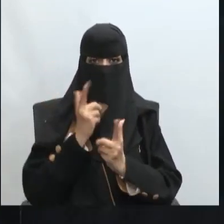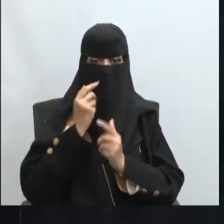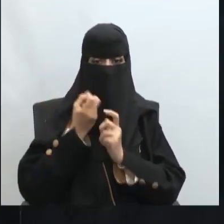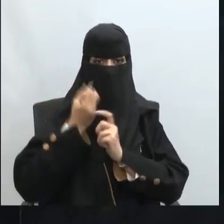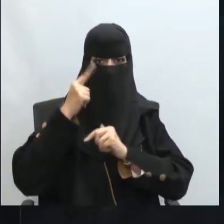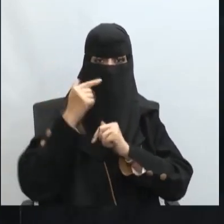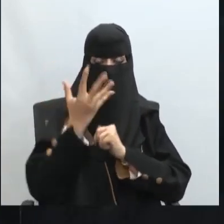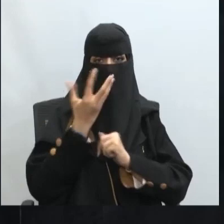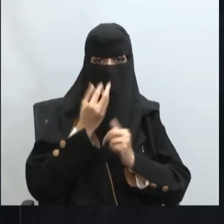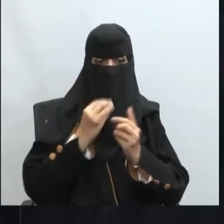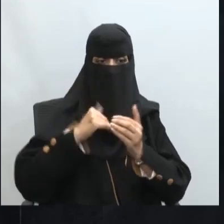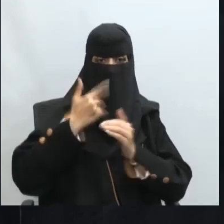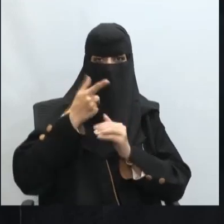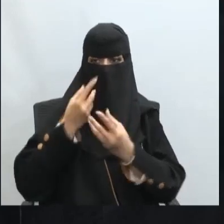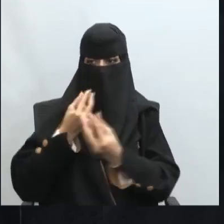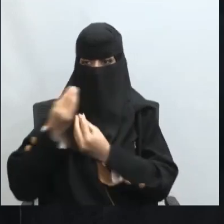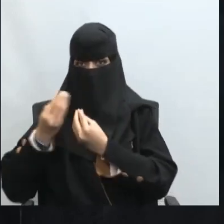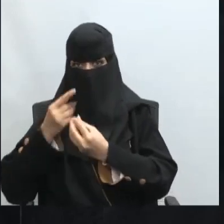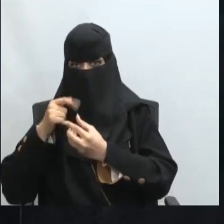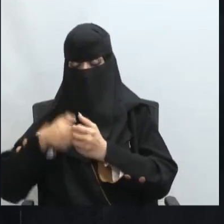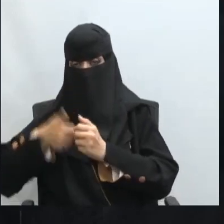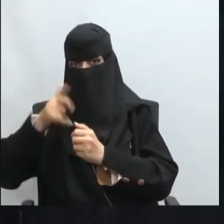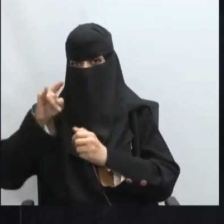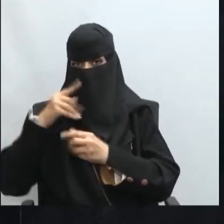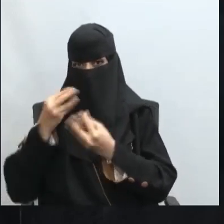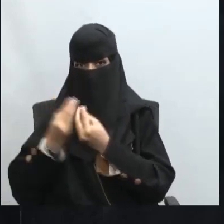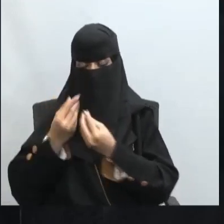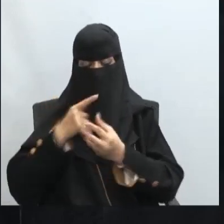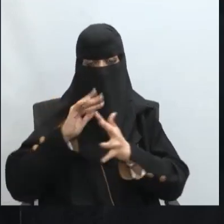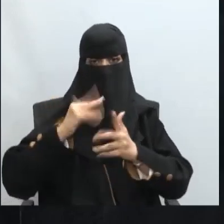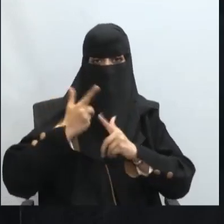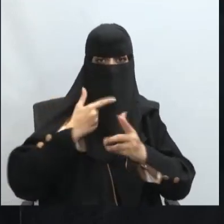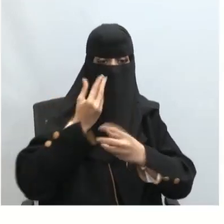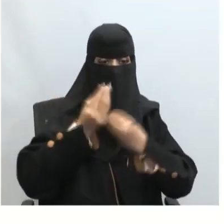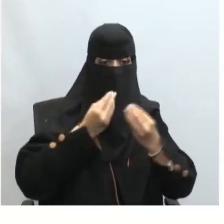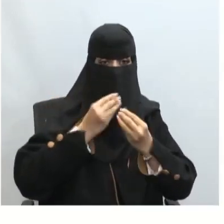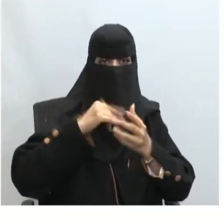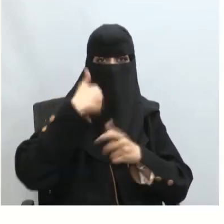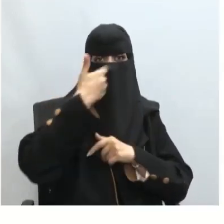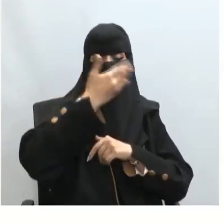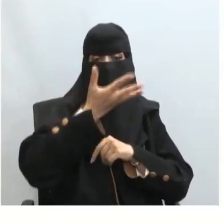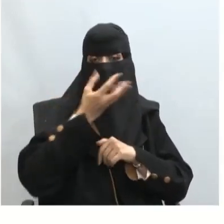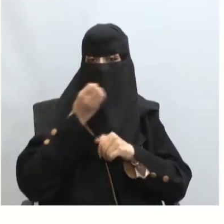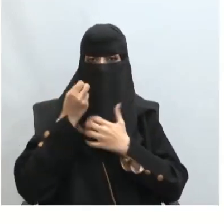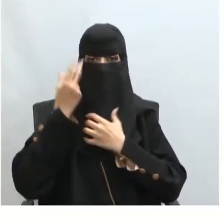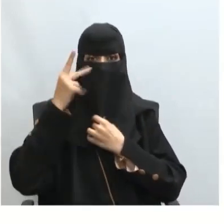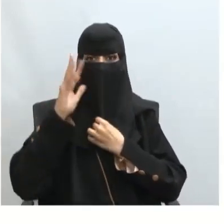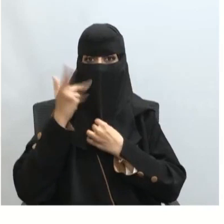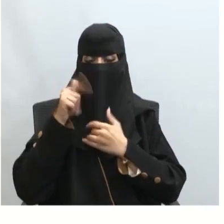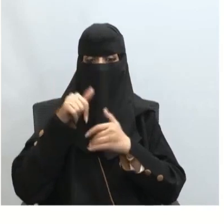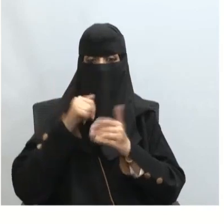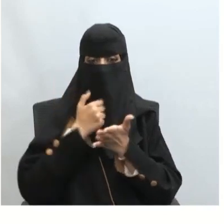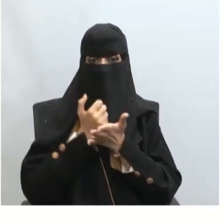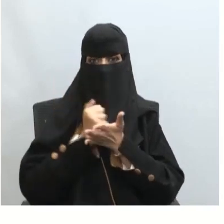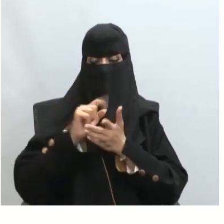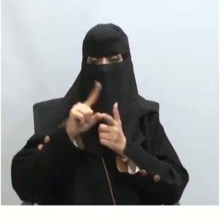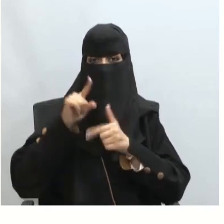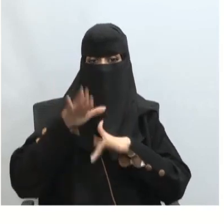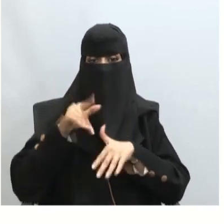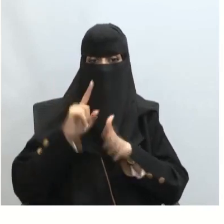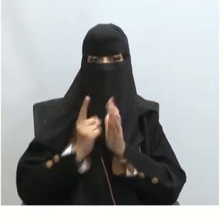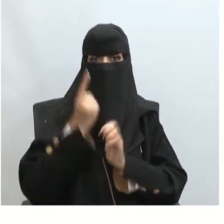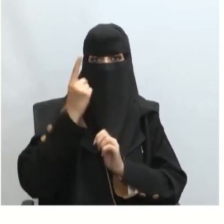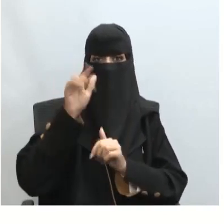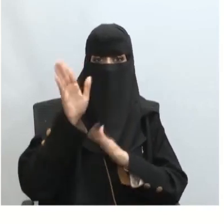نواتج التفاعلات كيف نتوقع نواتج التفاعلات مثال توقع نواتج تفاعل الحذف لتفاعل